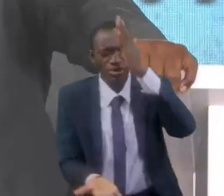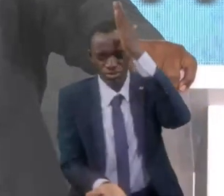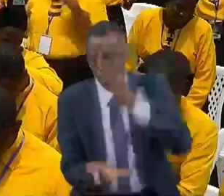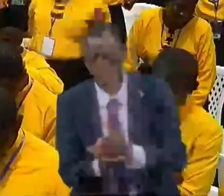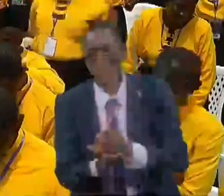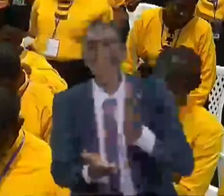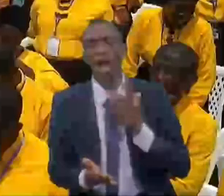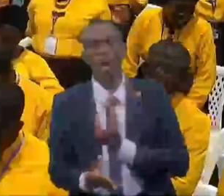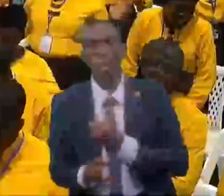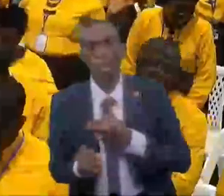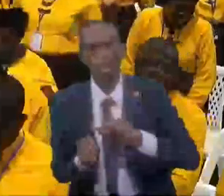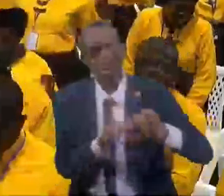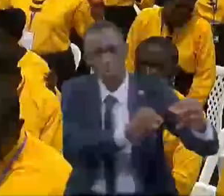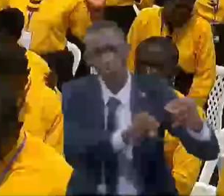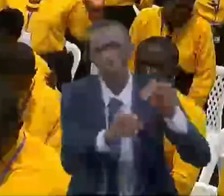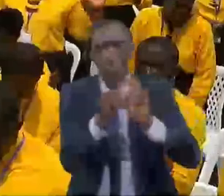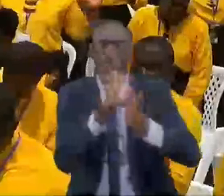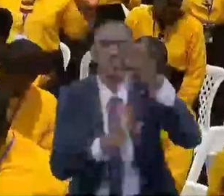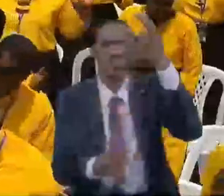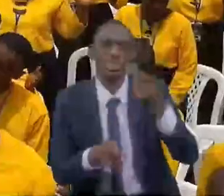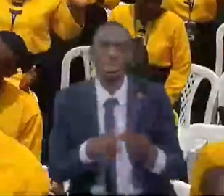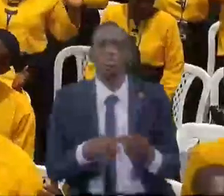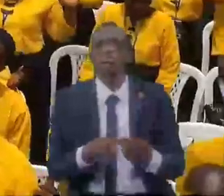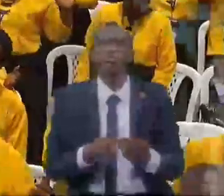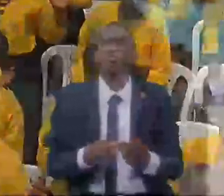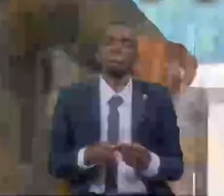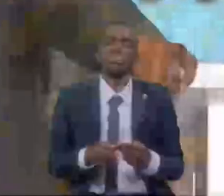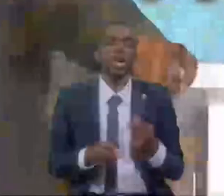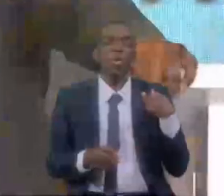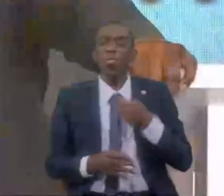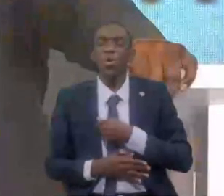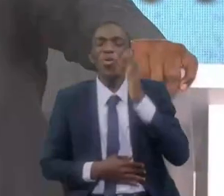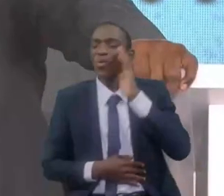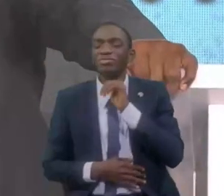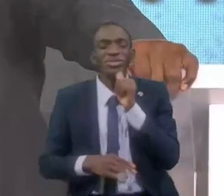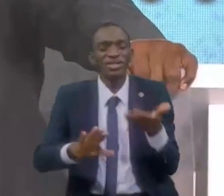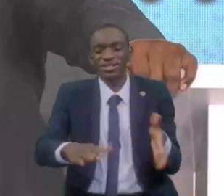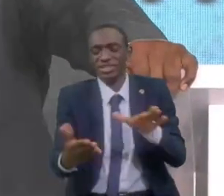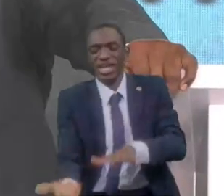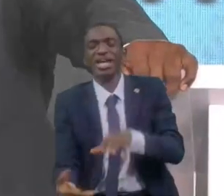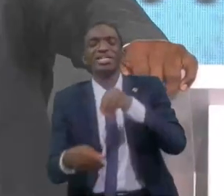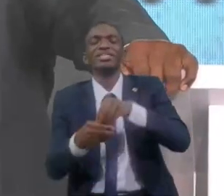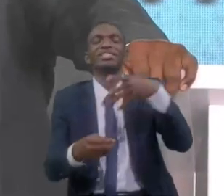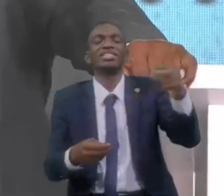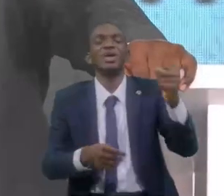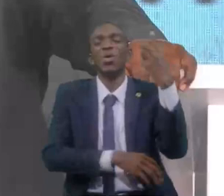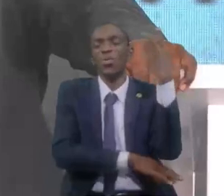notre marche en avant au nom de Jésus. Nous n'allons pas mourir dans le